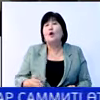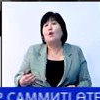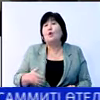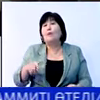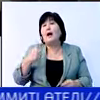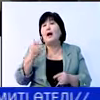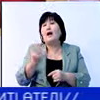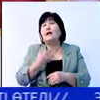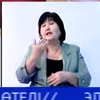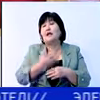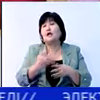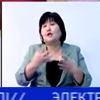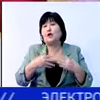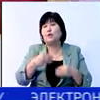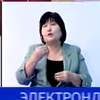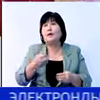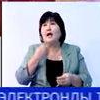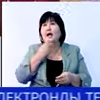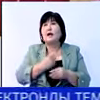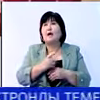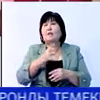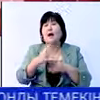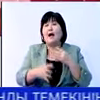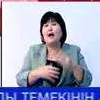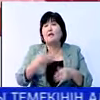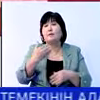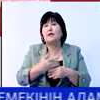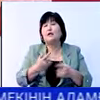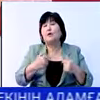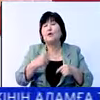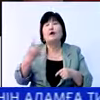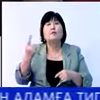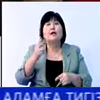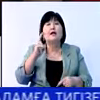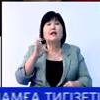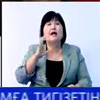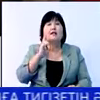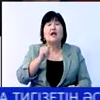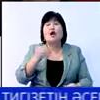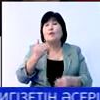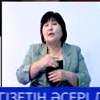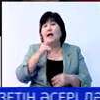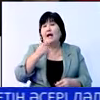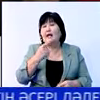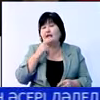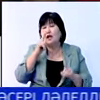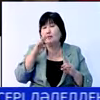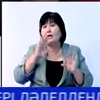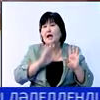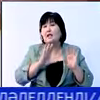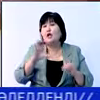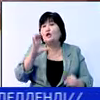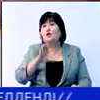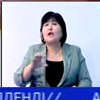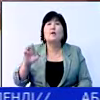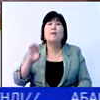алғаш рет сахналанған отбасы ойыны комедиясы әлемдік театр өнерінің бірегей классикасы. Пьесаны қазақ тіліне белгілі драматург